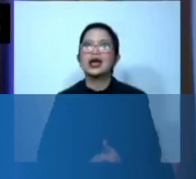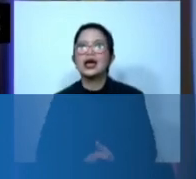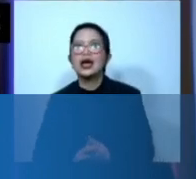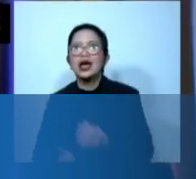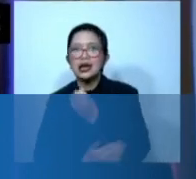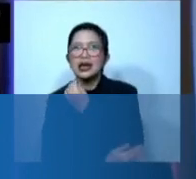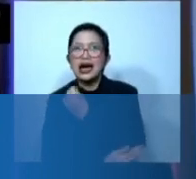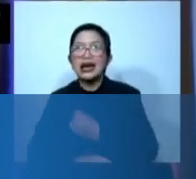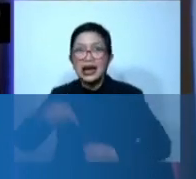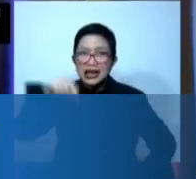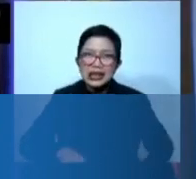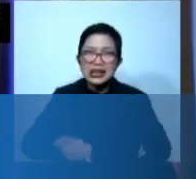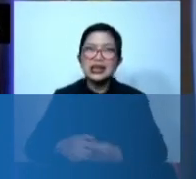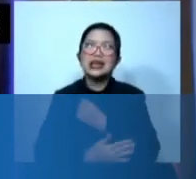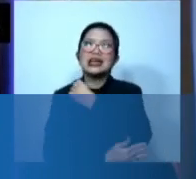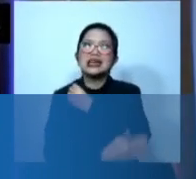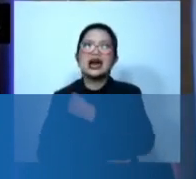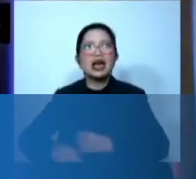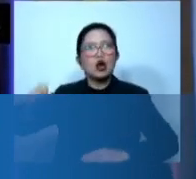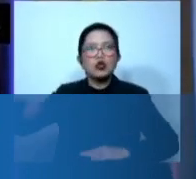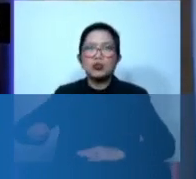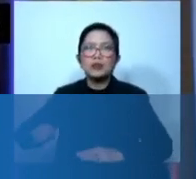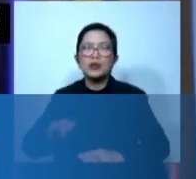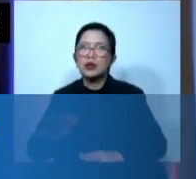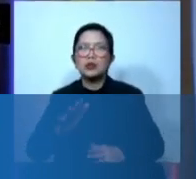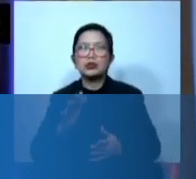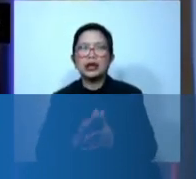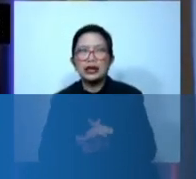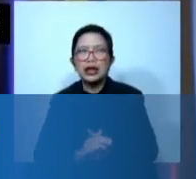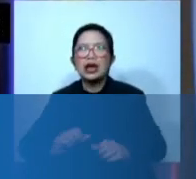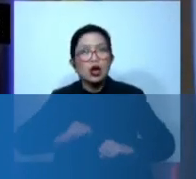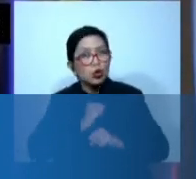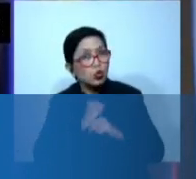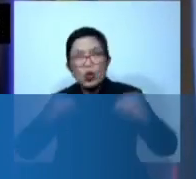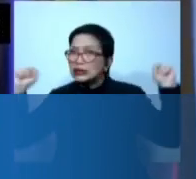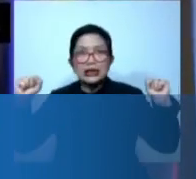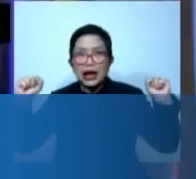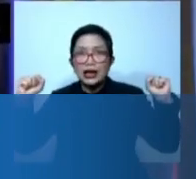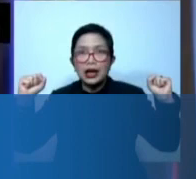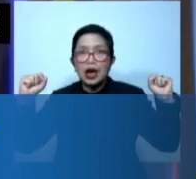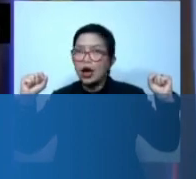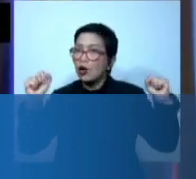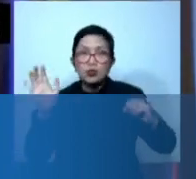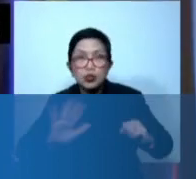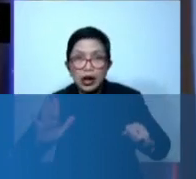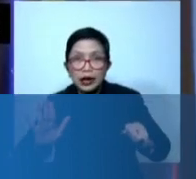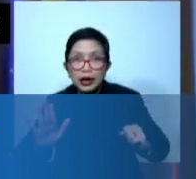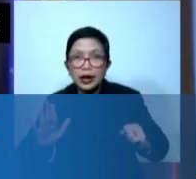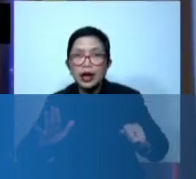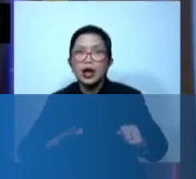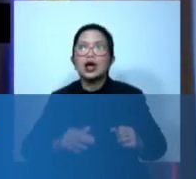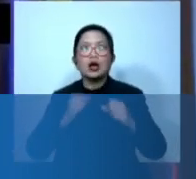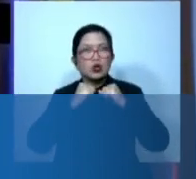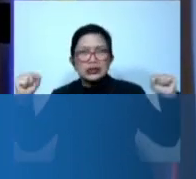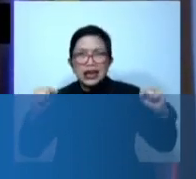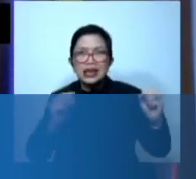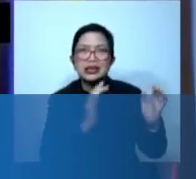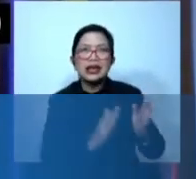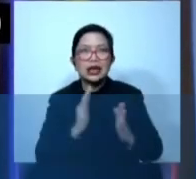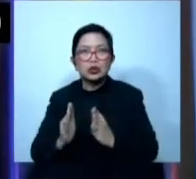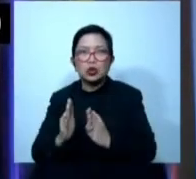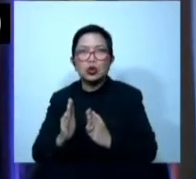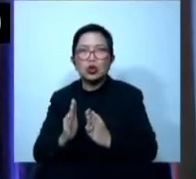negara hukum, bukan negara kekuasaan. Dalam negara hukum, kekuasaan diatur oleh hukum. Dalam negara